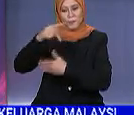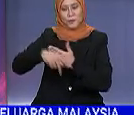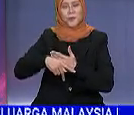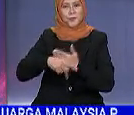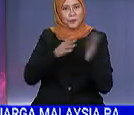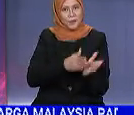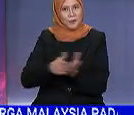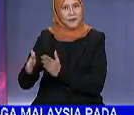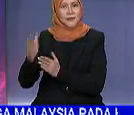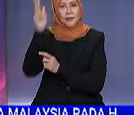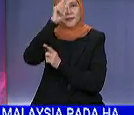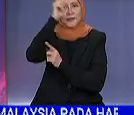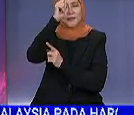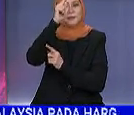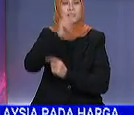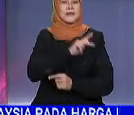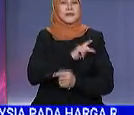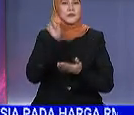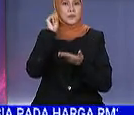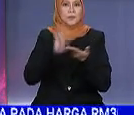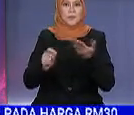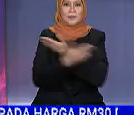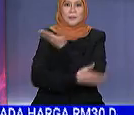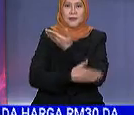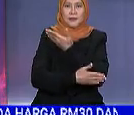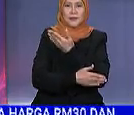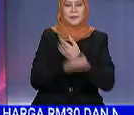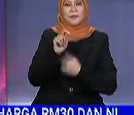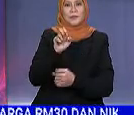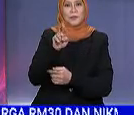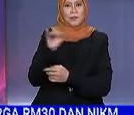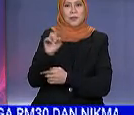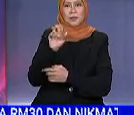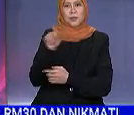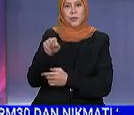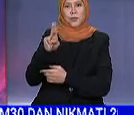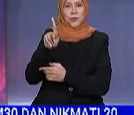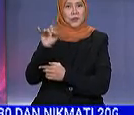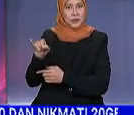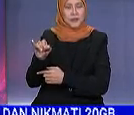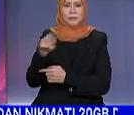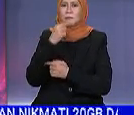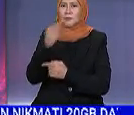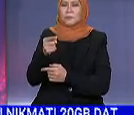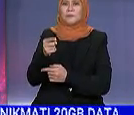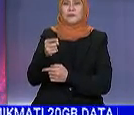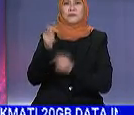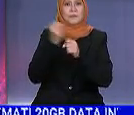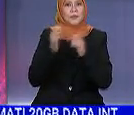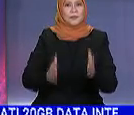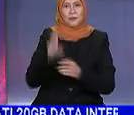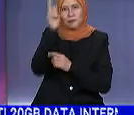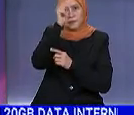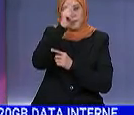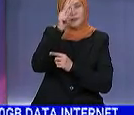telah dirancang kerajaan, Ketua Setiausaha Negara Tan Sri Muhammad Zuki Ali menggesa penjawat awam meningkatkan